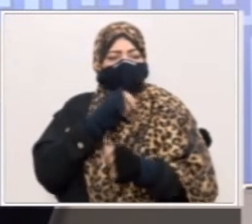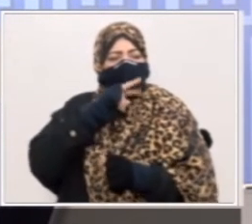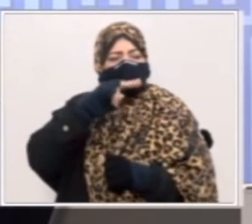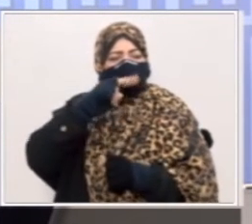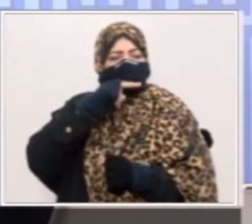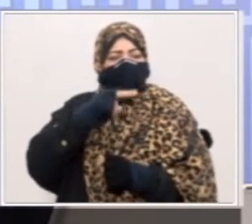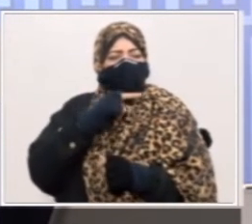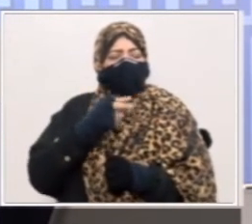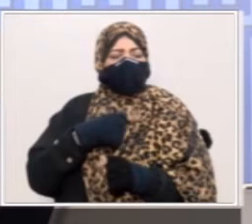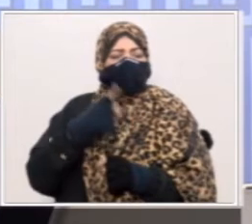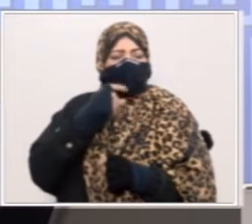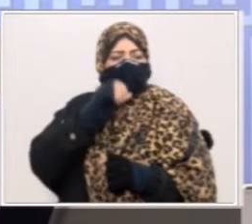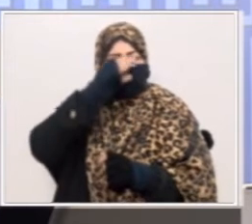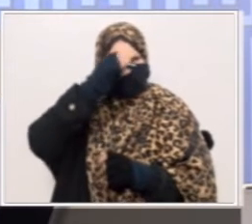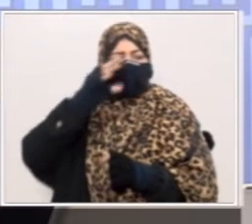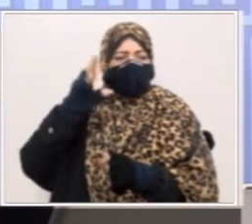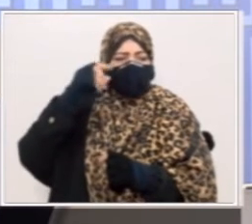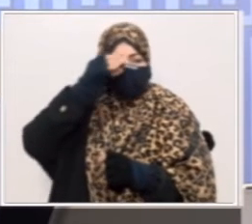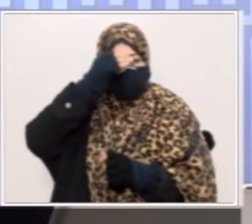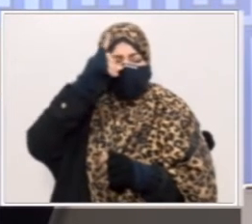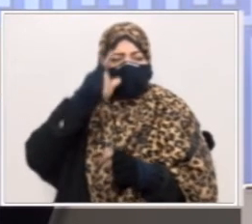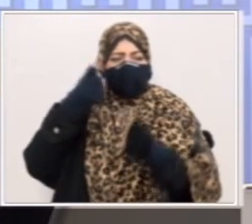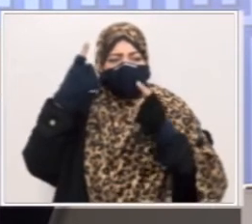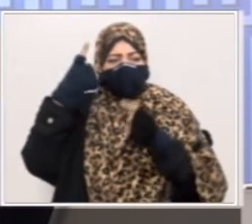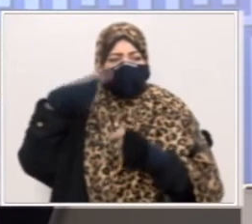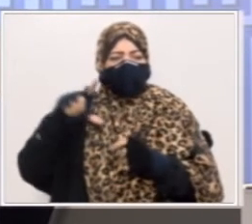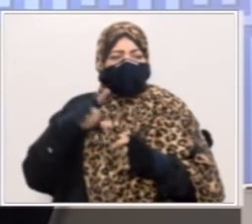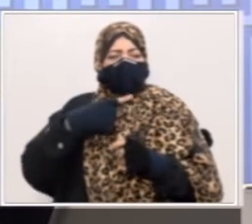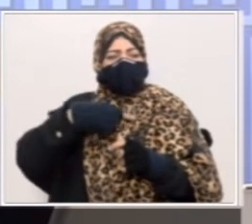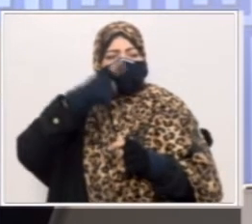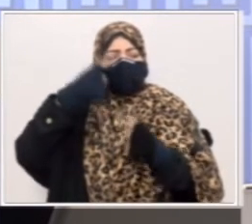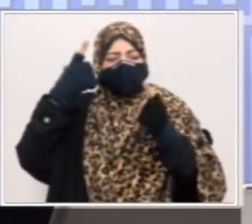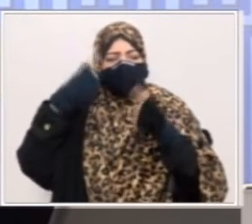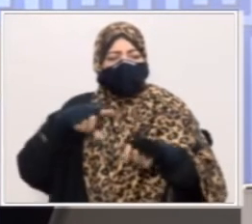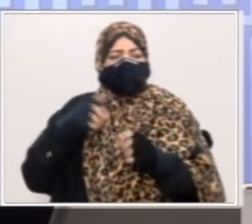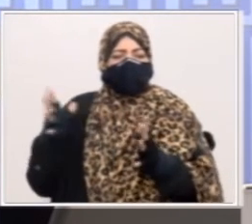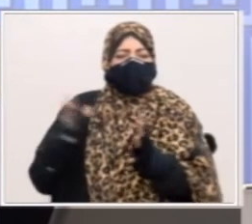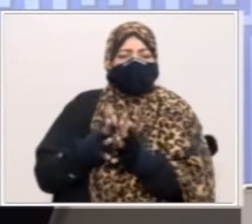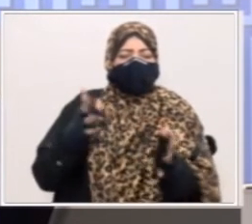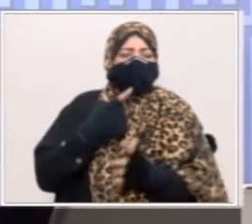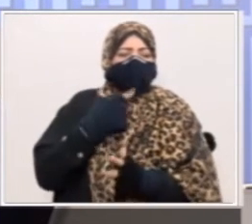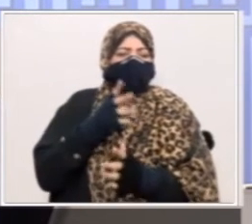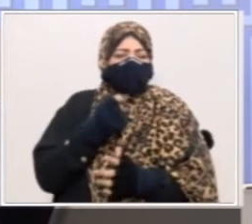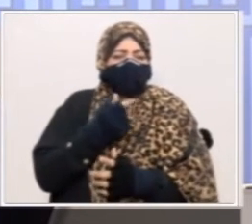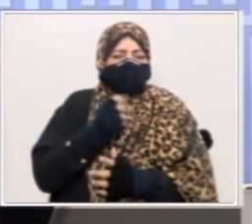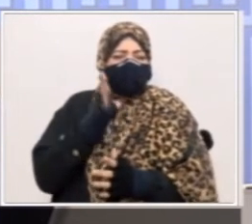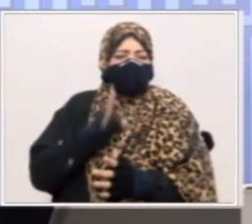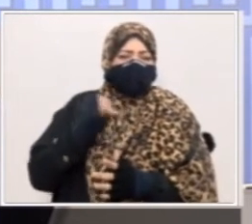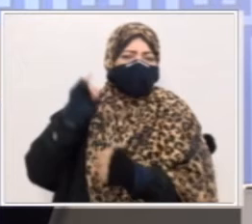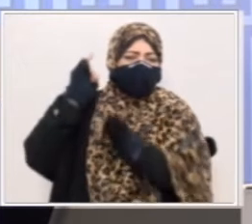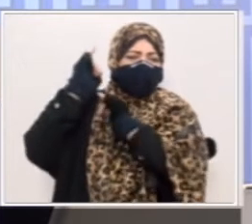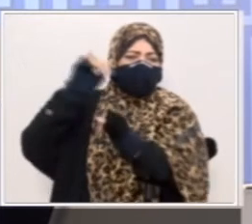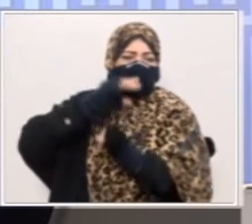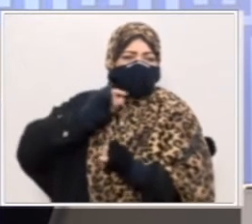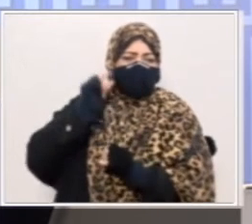الدنيا، يبيع دينه بعرض من الدنيا. فذلك هو الخسران المبين الذي يبيع دينه